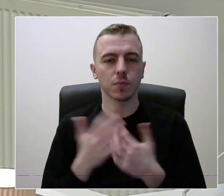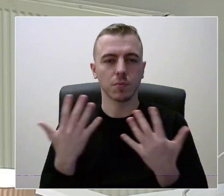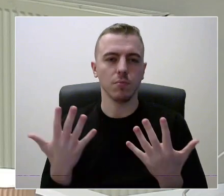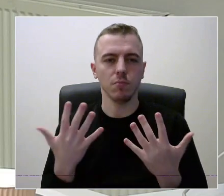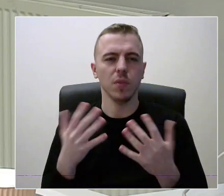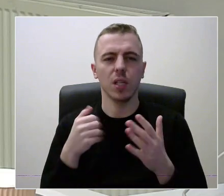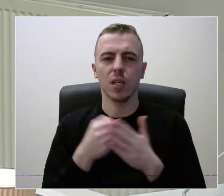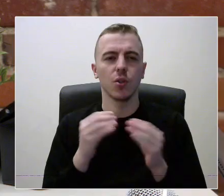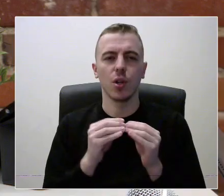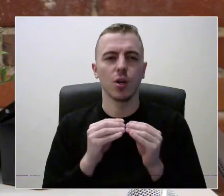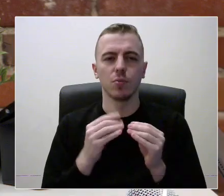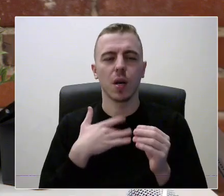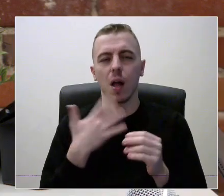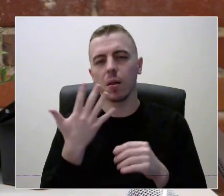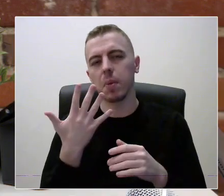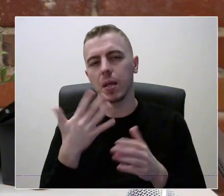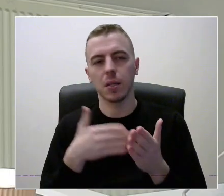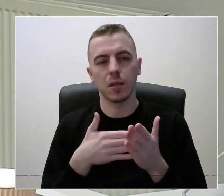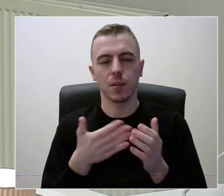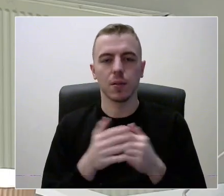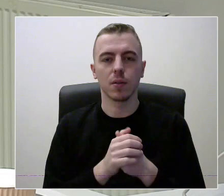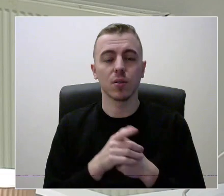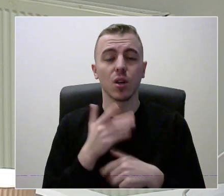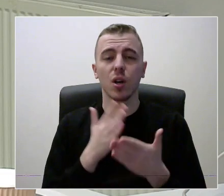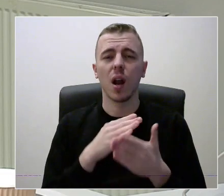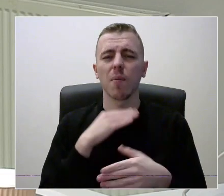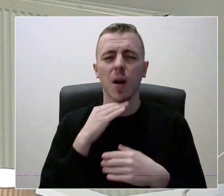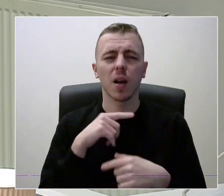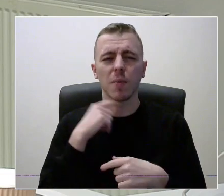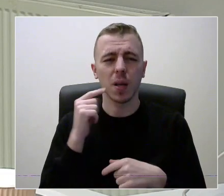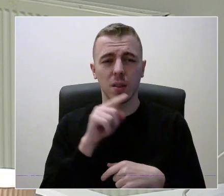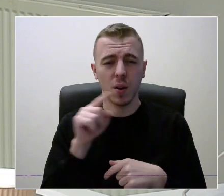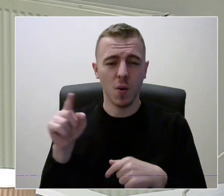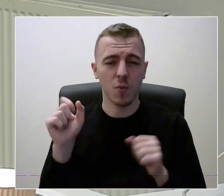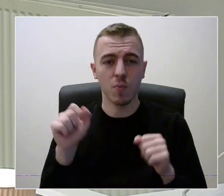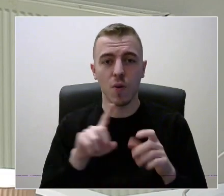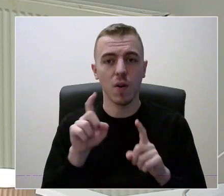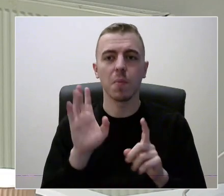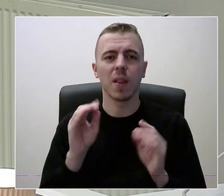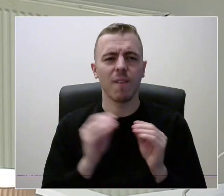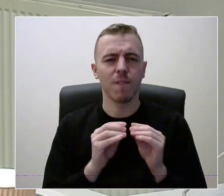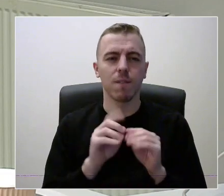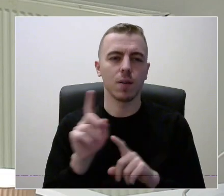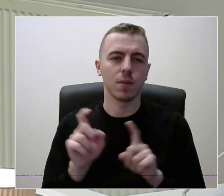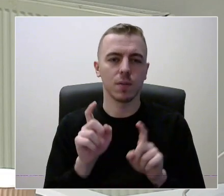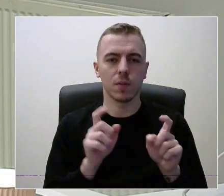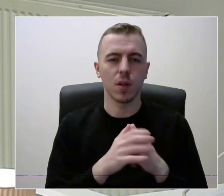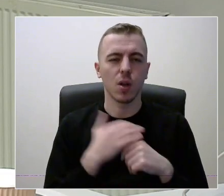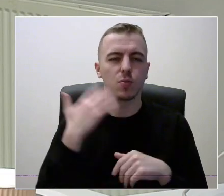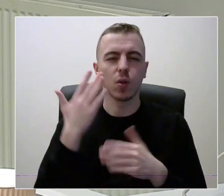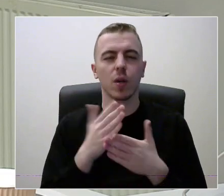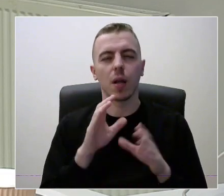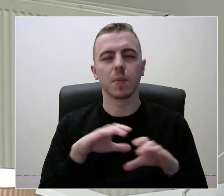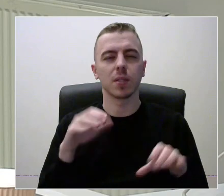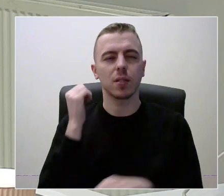Galbūt ir vienos rankos pirštų. Gal tiek ir tėra? Ne, jų yra pakankamai daug, bet taip jau nusistovėjusios, turbūt aš manau, kad ir administracijos darbuotojams